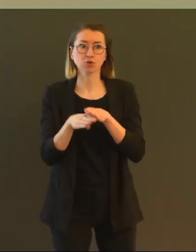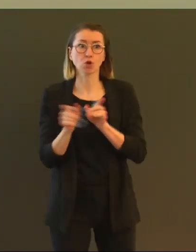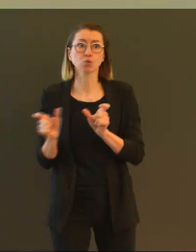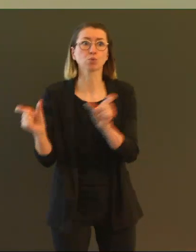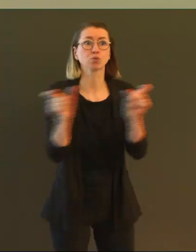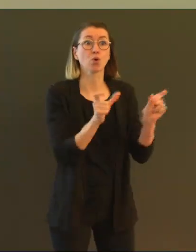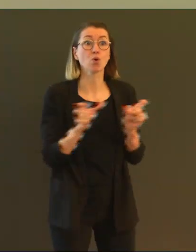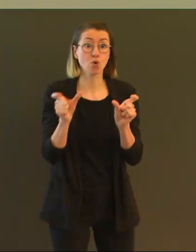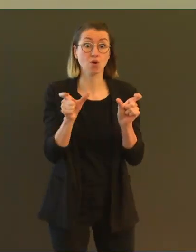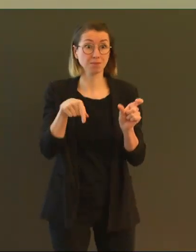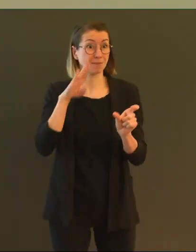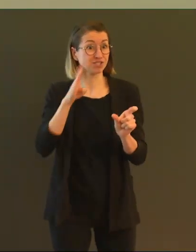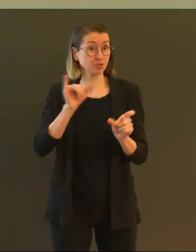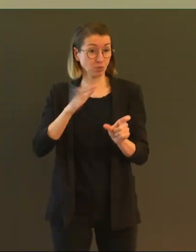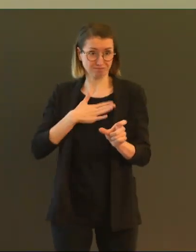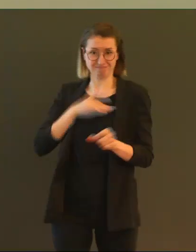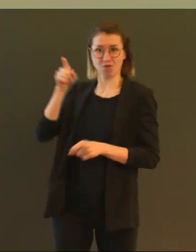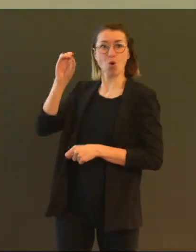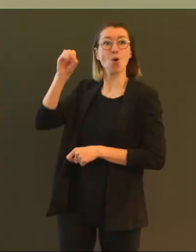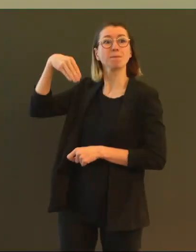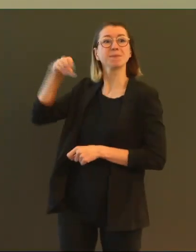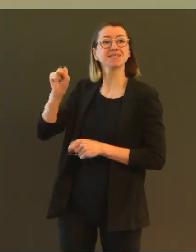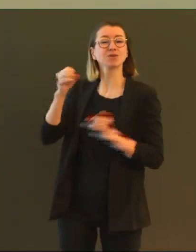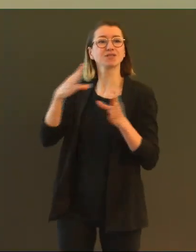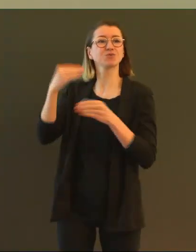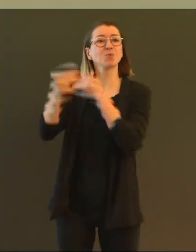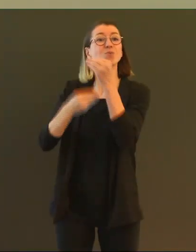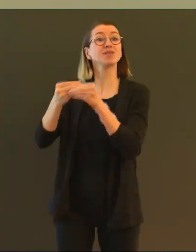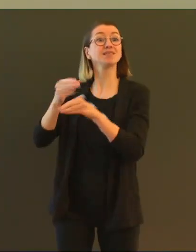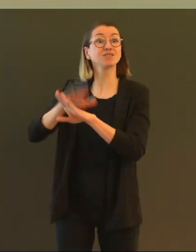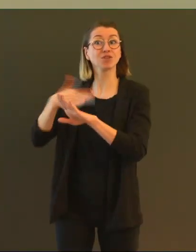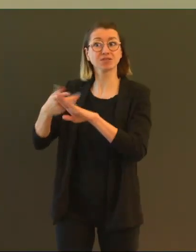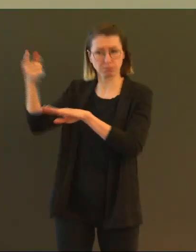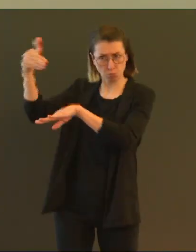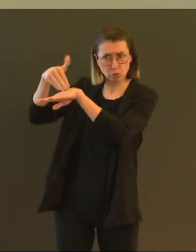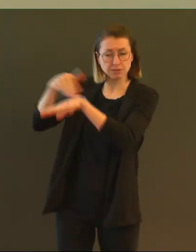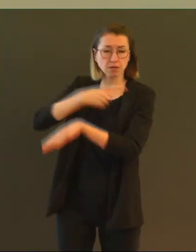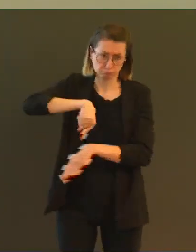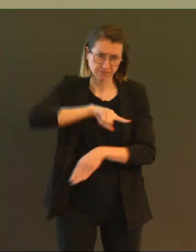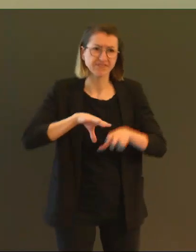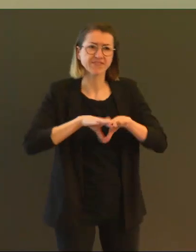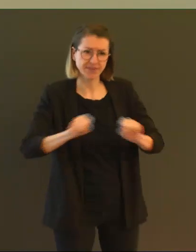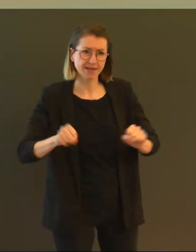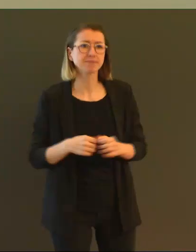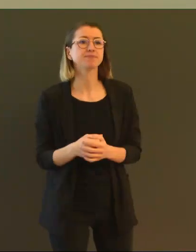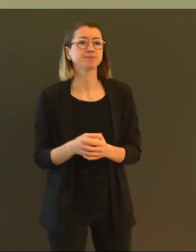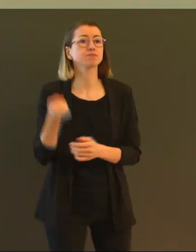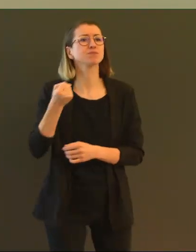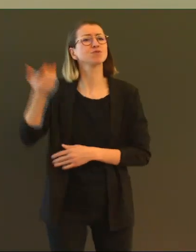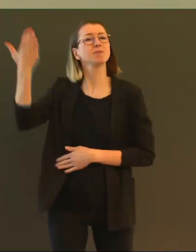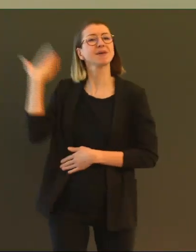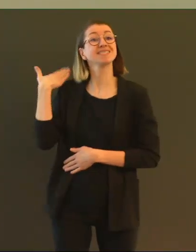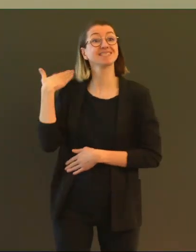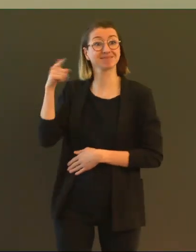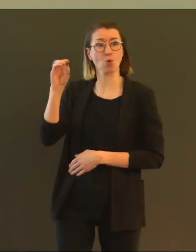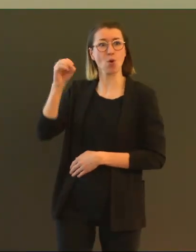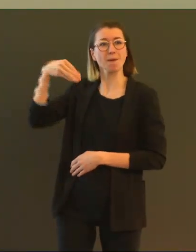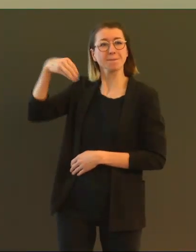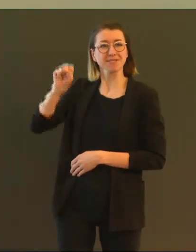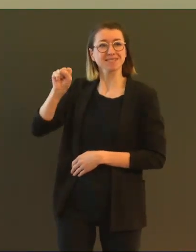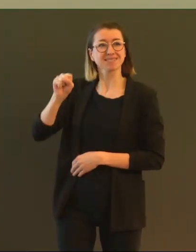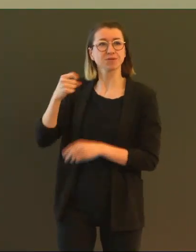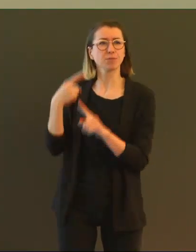actuellement. Un point tel que la Belgique a été, la semaine passée, félicitée par l'OMS d'une part et par le Centre